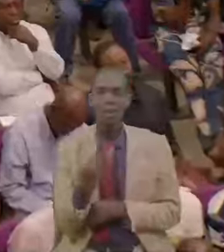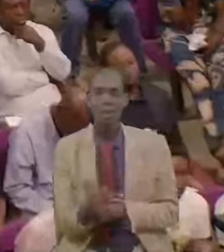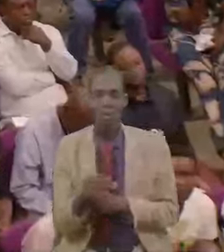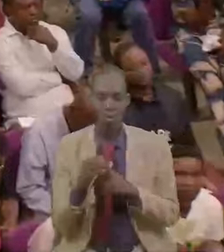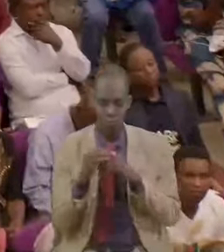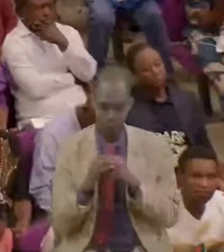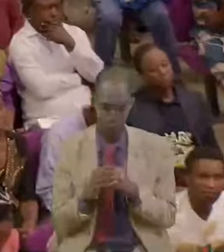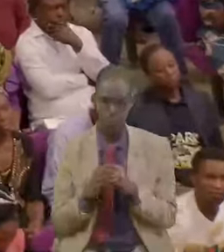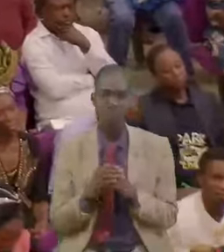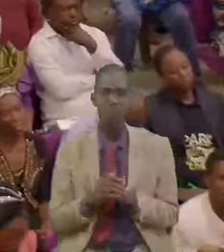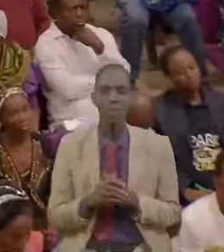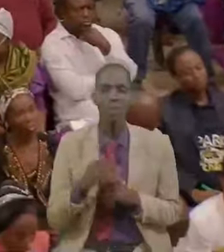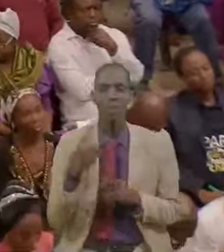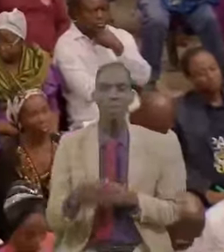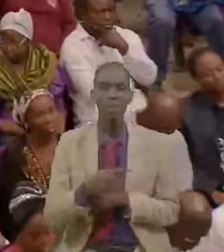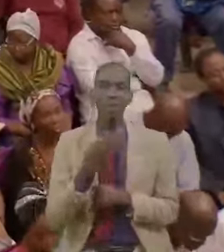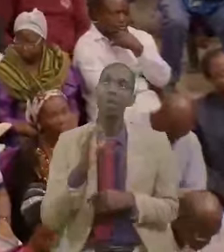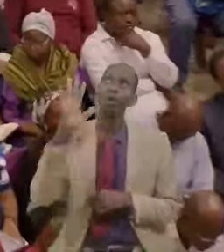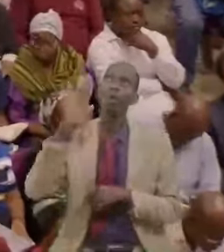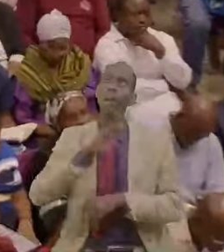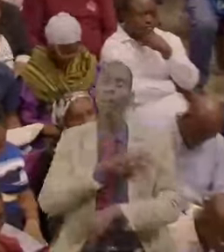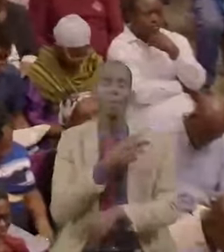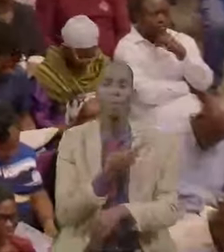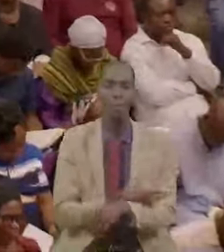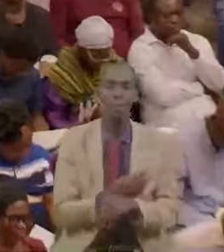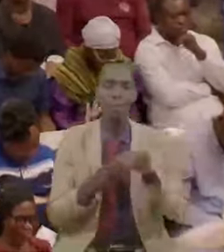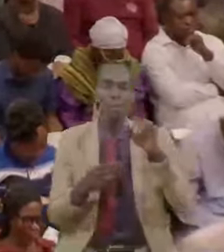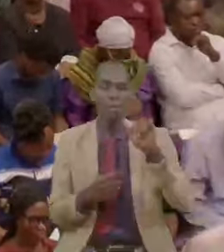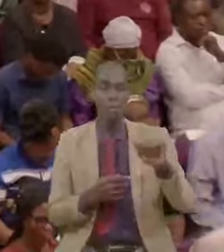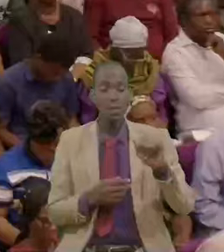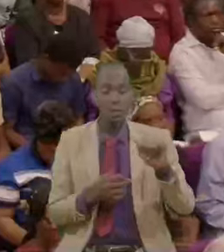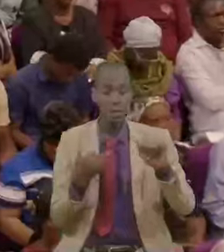le jour de sa force. Il y a aussi